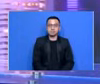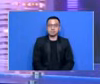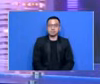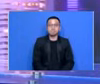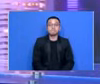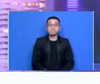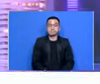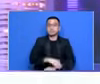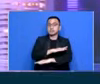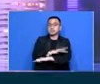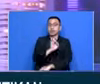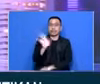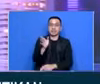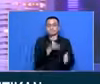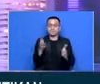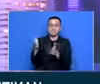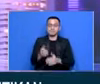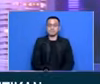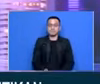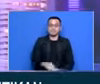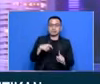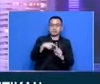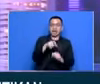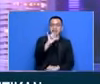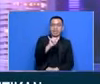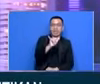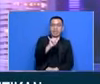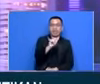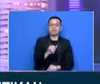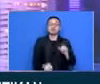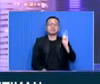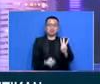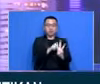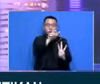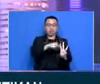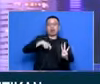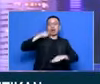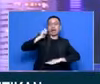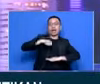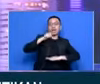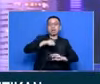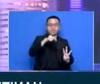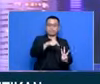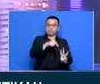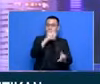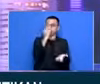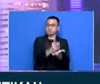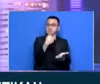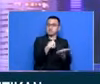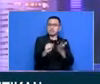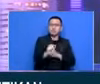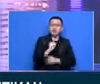kita ke sorotan berikutnya saudara Komisi Yudisial memberhentikan tiga hakim pengadilan negeri Surabaya yang memutus bebas terdakwa kasus